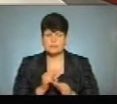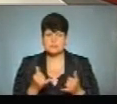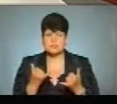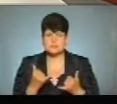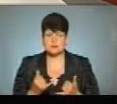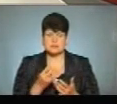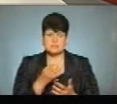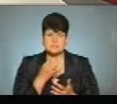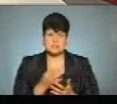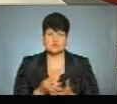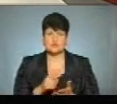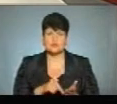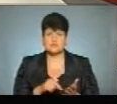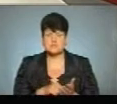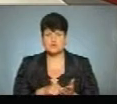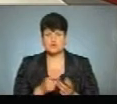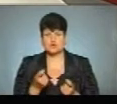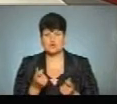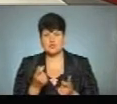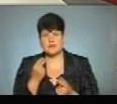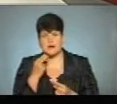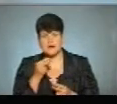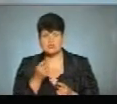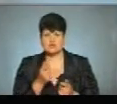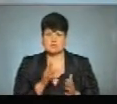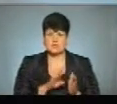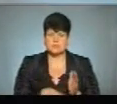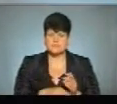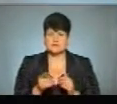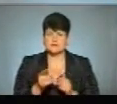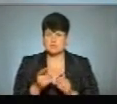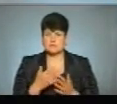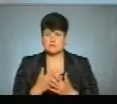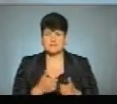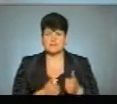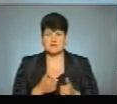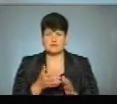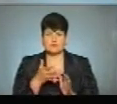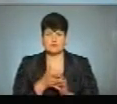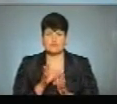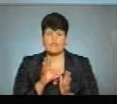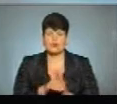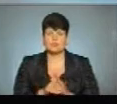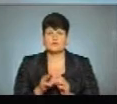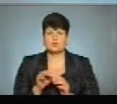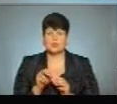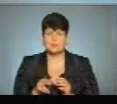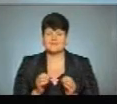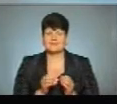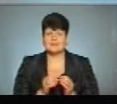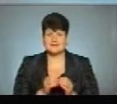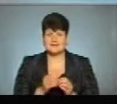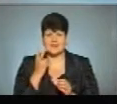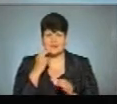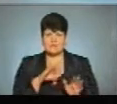зараз сказати, що якесь місто, можливо, трошки краще, трошки гірше. Наприклад, в Тернопіль в рейтингу прозорості ми входимо в топ-10, а Київ, наприклад,